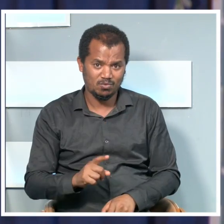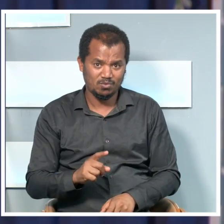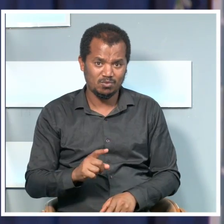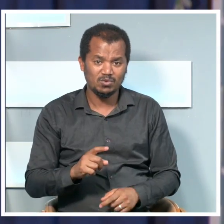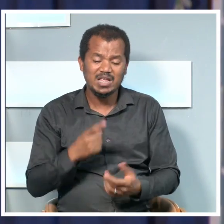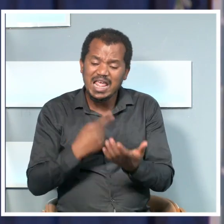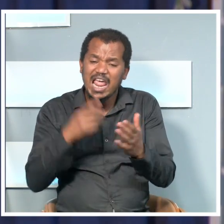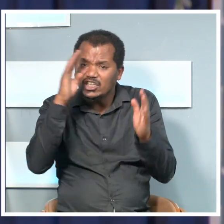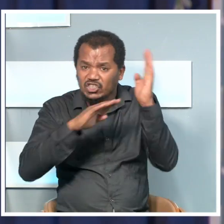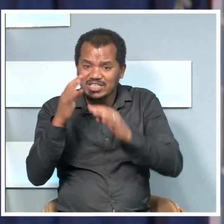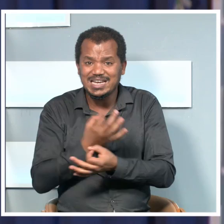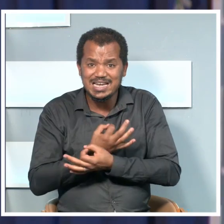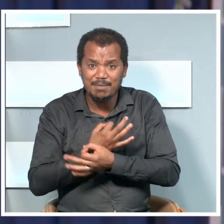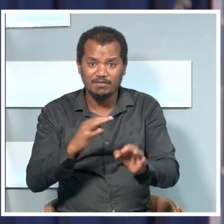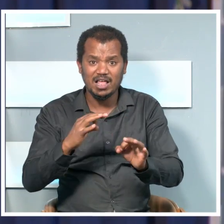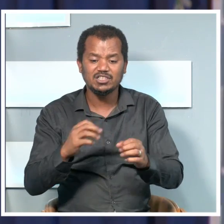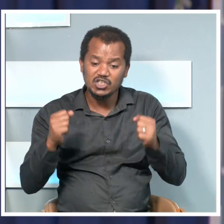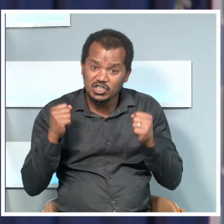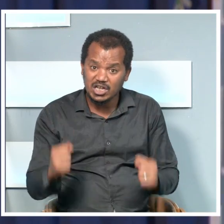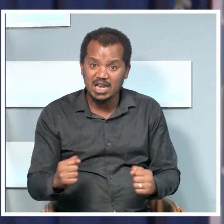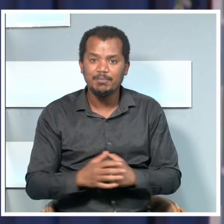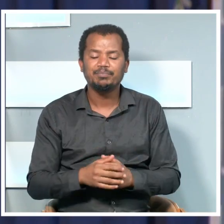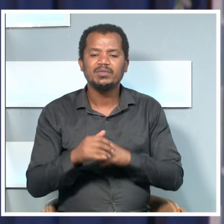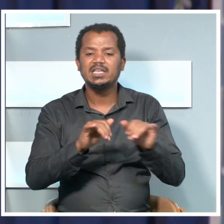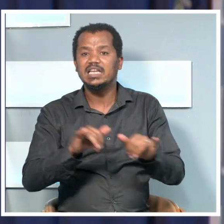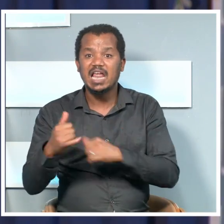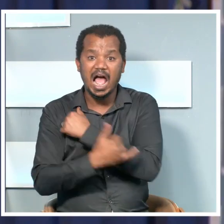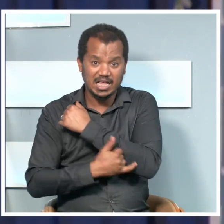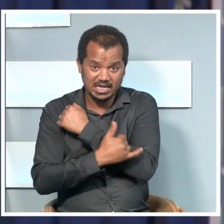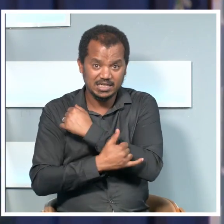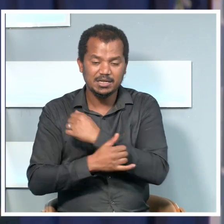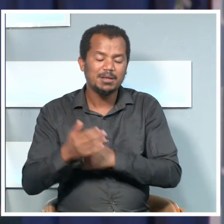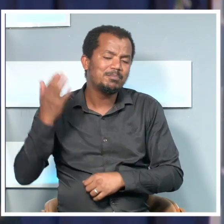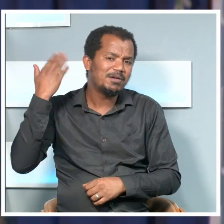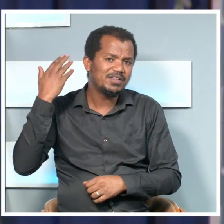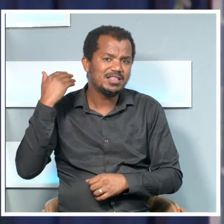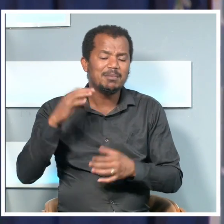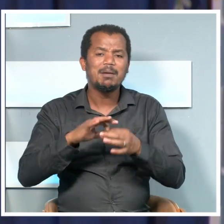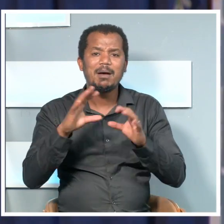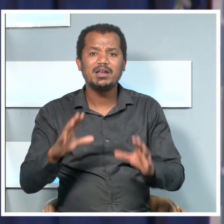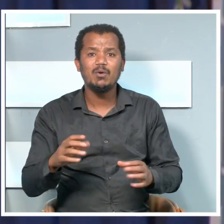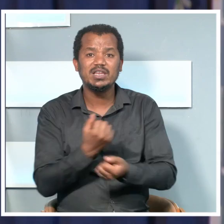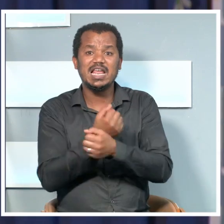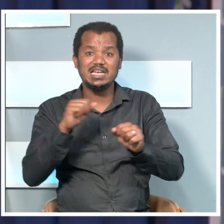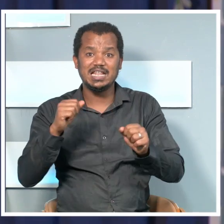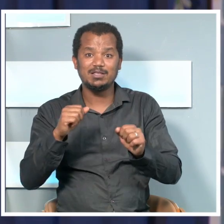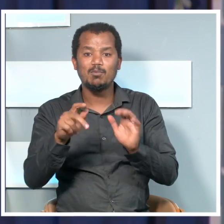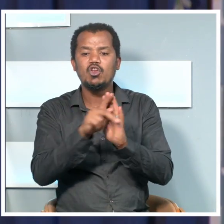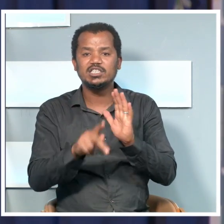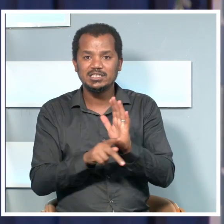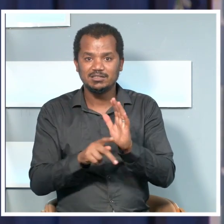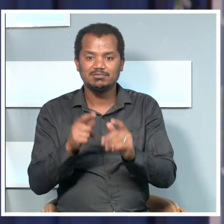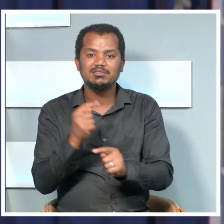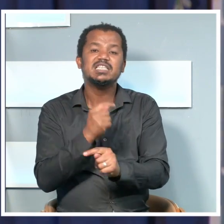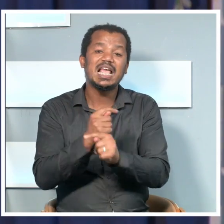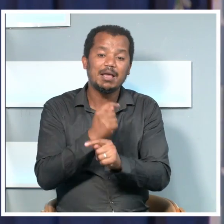ነው። ይህን ችግር ለመፍታት እንዲቻል እንደ ሀገር በፊት በማህበራዊ ደህንነት ፖሊሲ